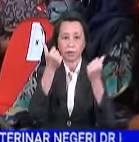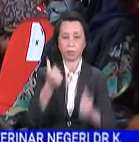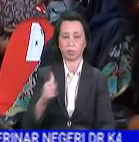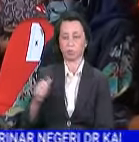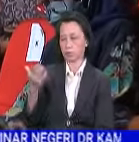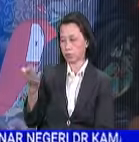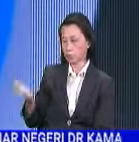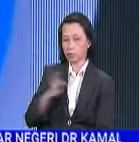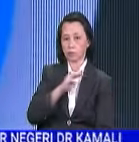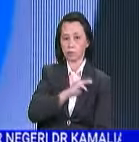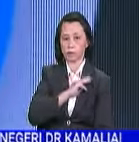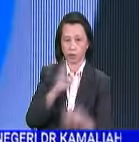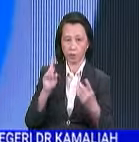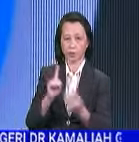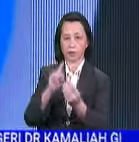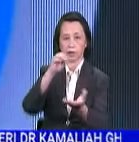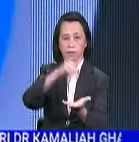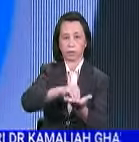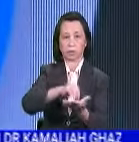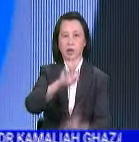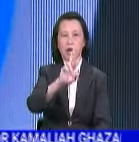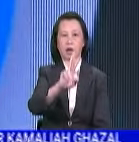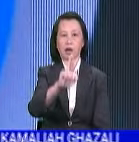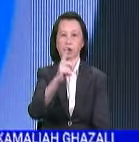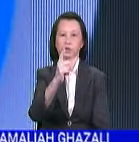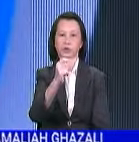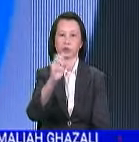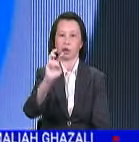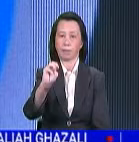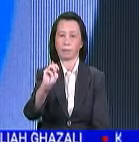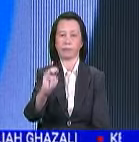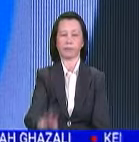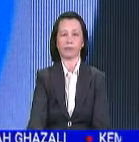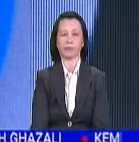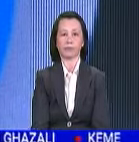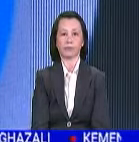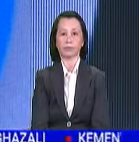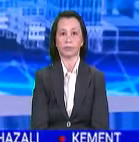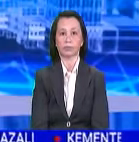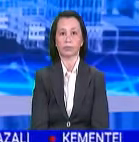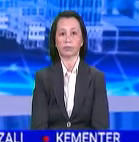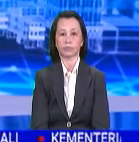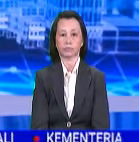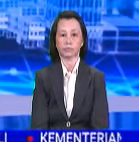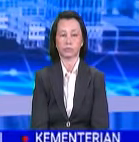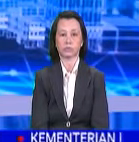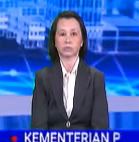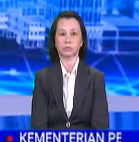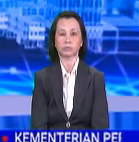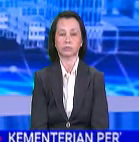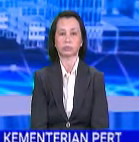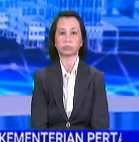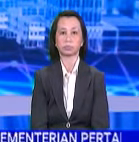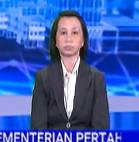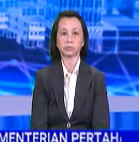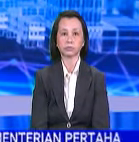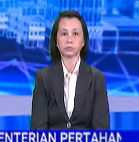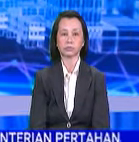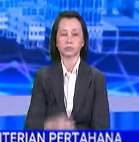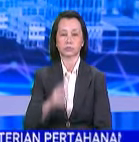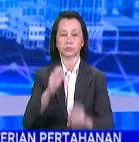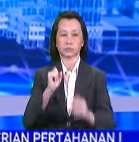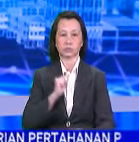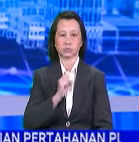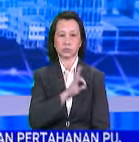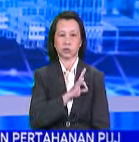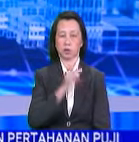Sri Anwar ditemui di Angkasa Puri. Dalam pada itu, warga